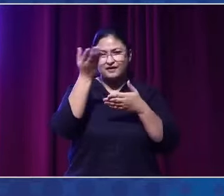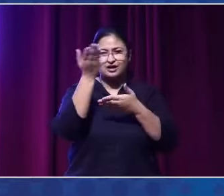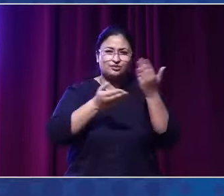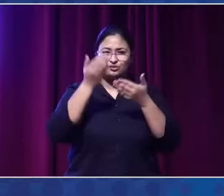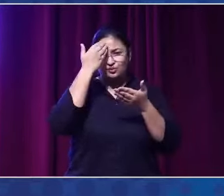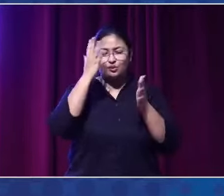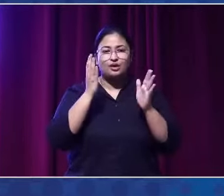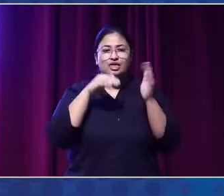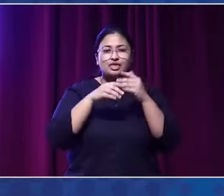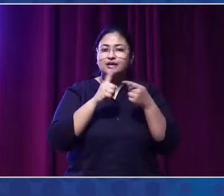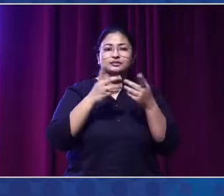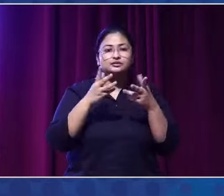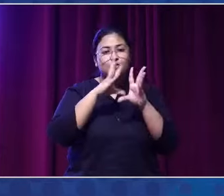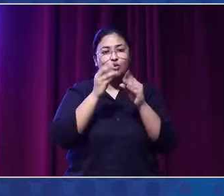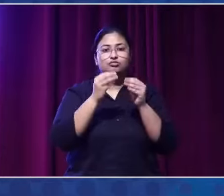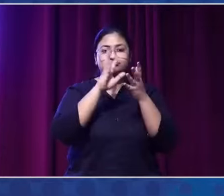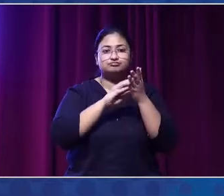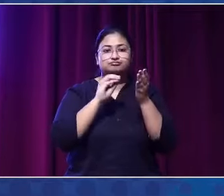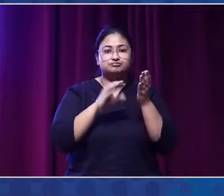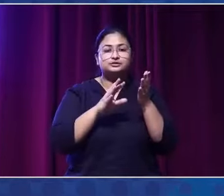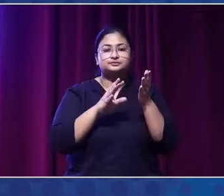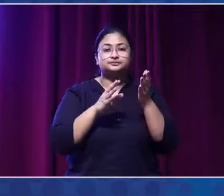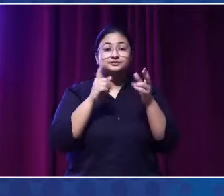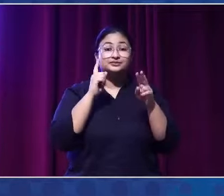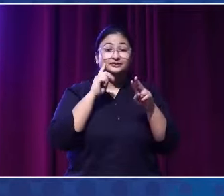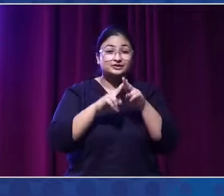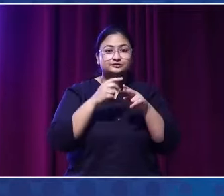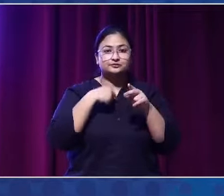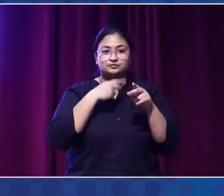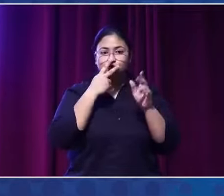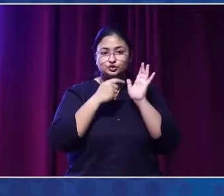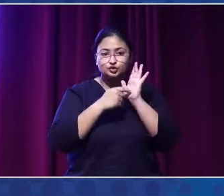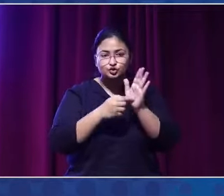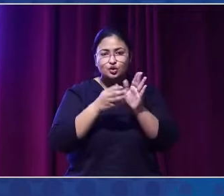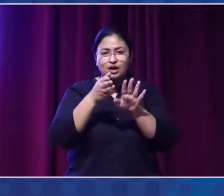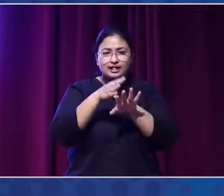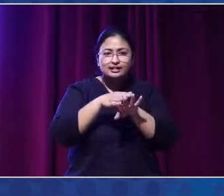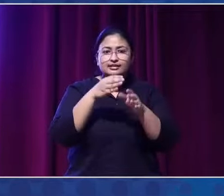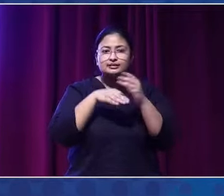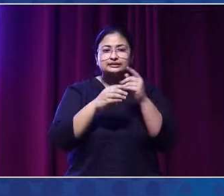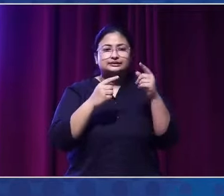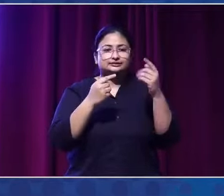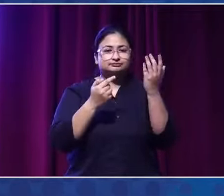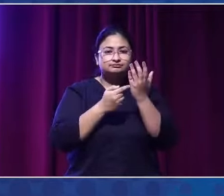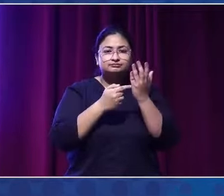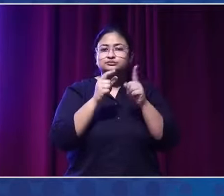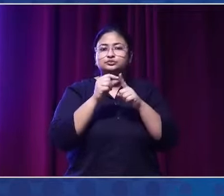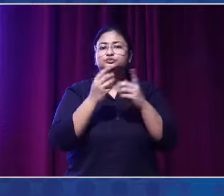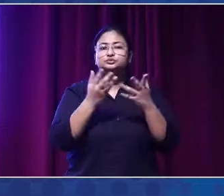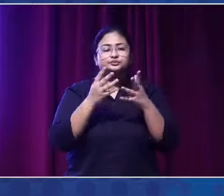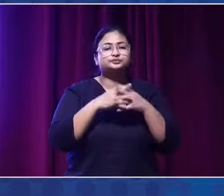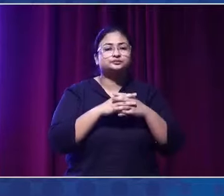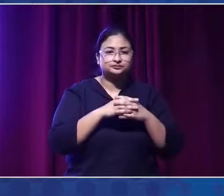Friends, agar iski layering ko main dikhaun aapko, jo ki tech ne kya kiya. Next.